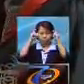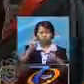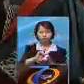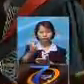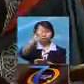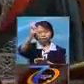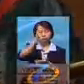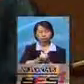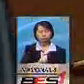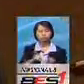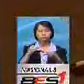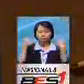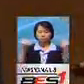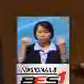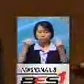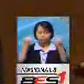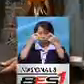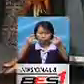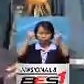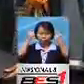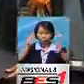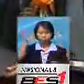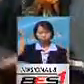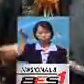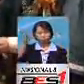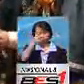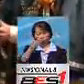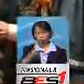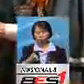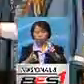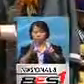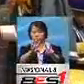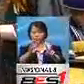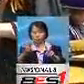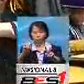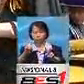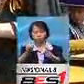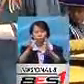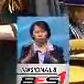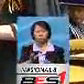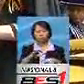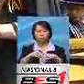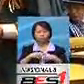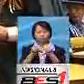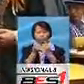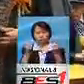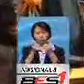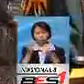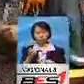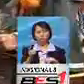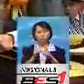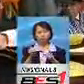berkenaan Majlis konvokesen kali ini menyaksikan 2465 graduan menerima ijazah dan diploma